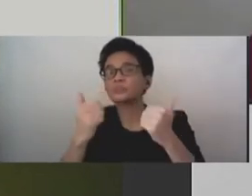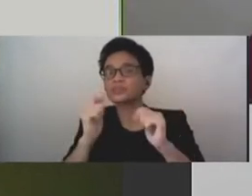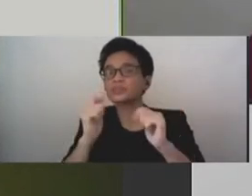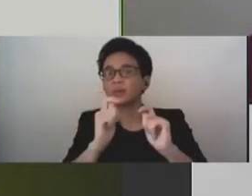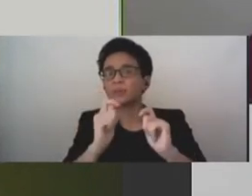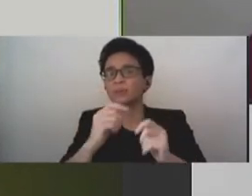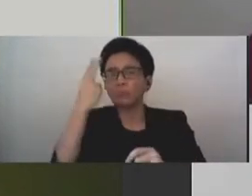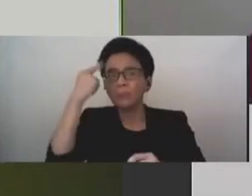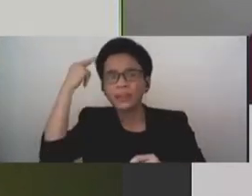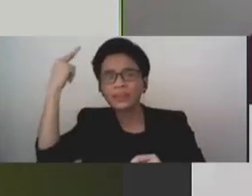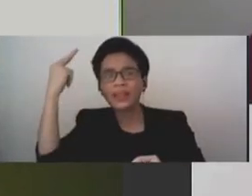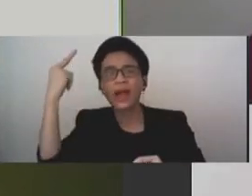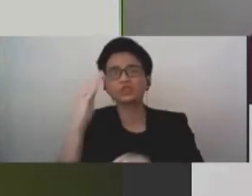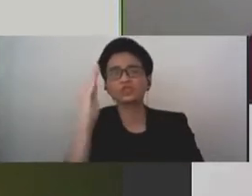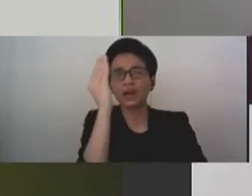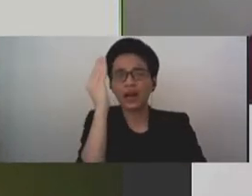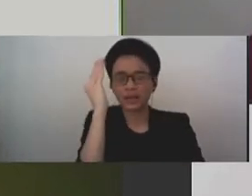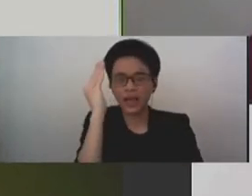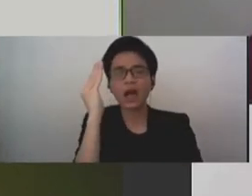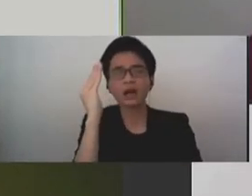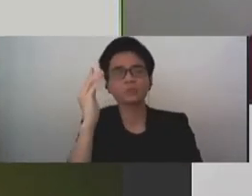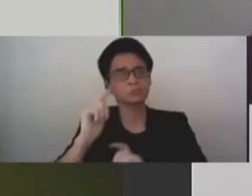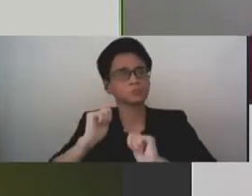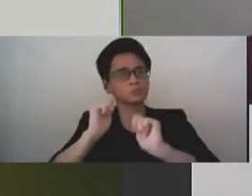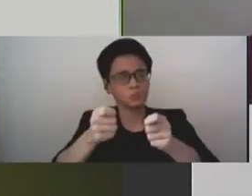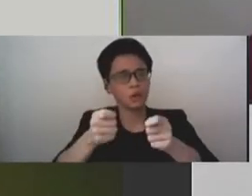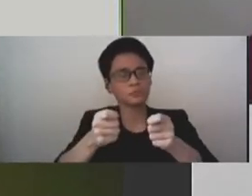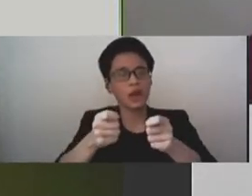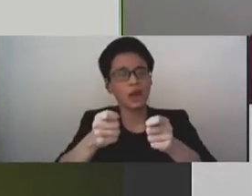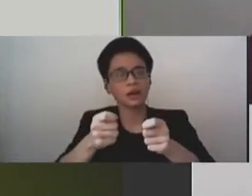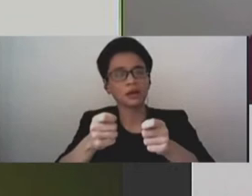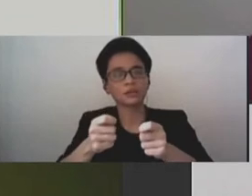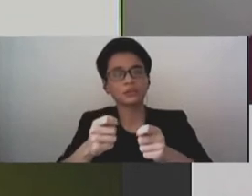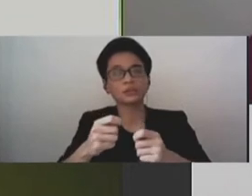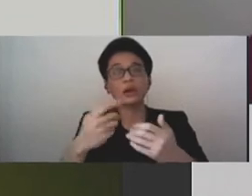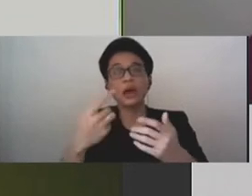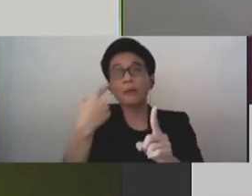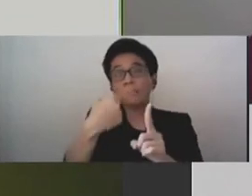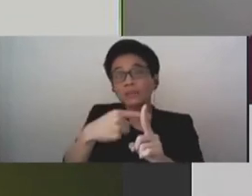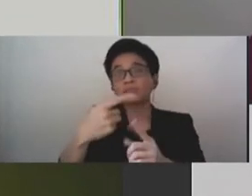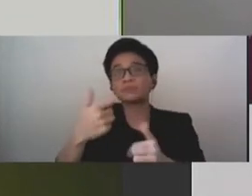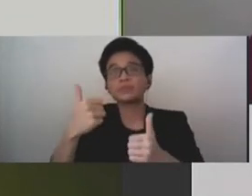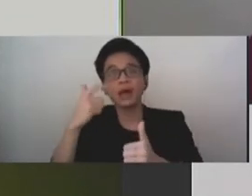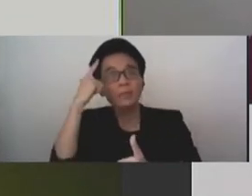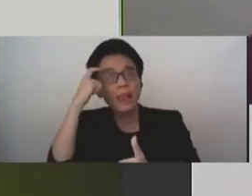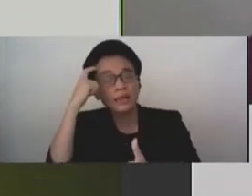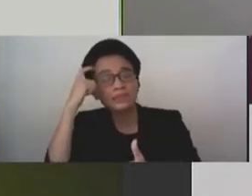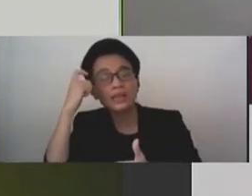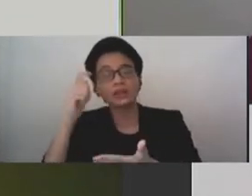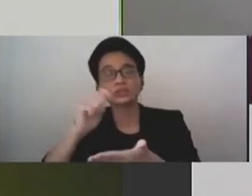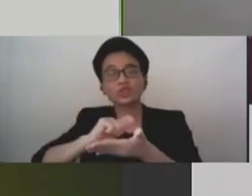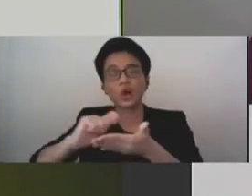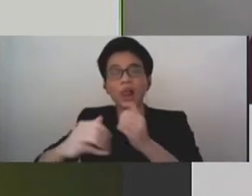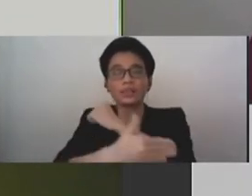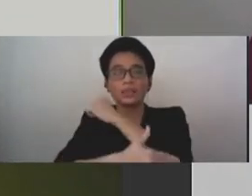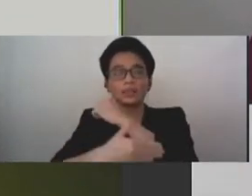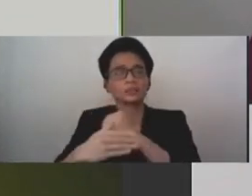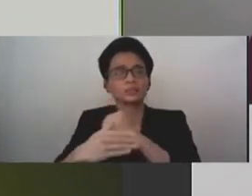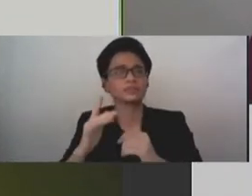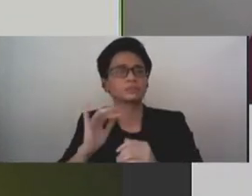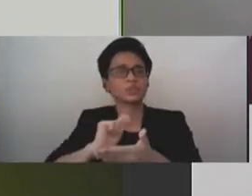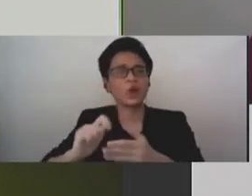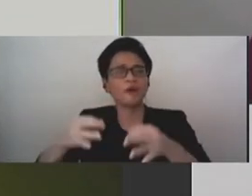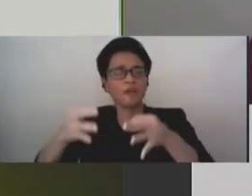pemerintah untuk kemudian teman-teman disabilitas pun bisa kemudian mengakses bangku pendidikan tinggi, bangku pendidikan formal seperti teman anak-anak